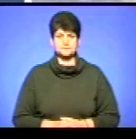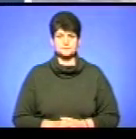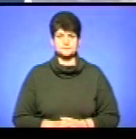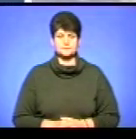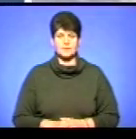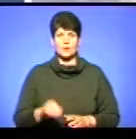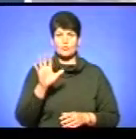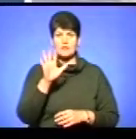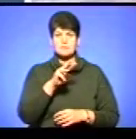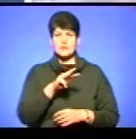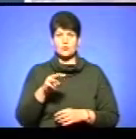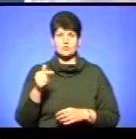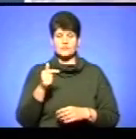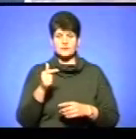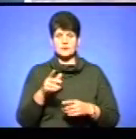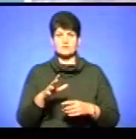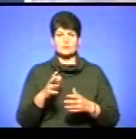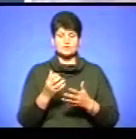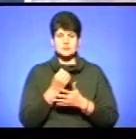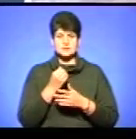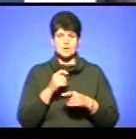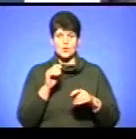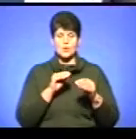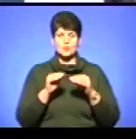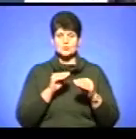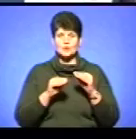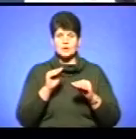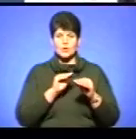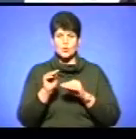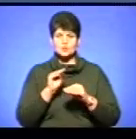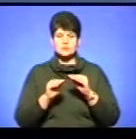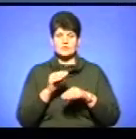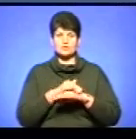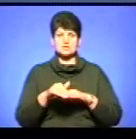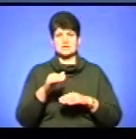У 5 мільйонів гривень обійшлася реконструкція вулиці В'ячеслава Чорновола у Тернополі.